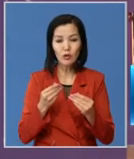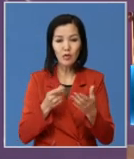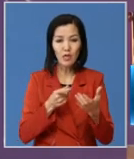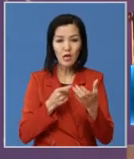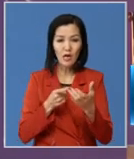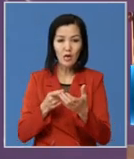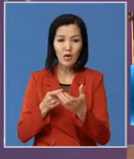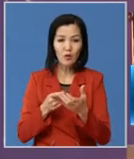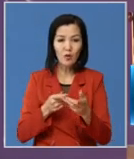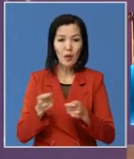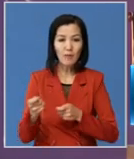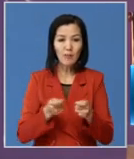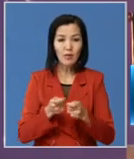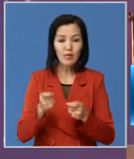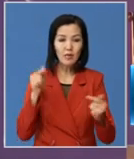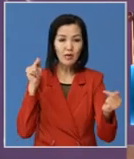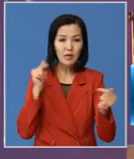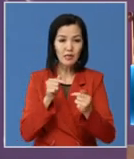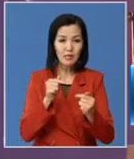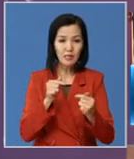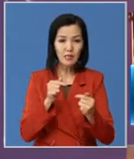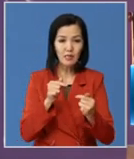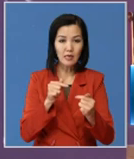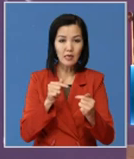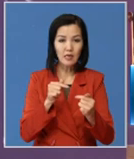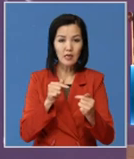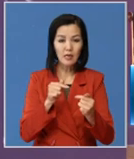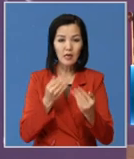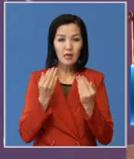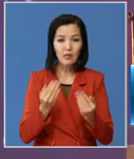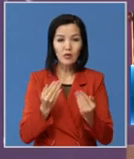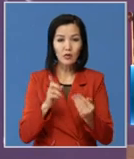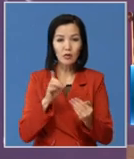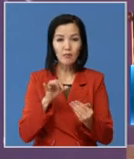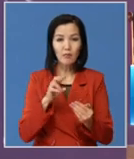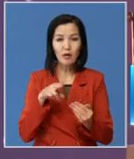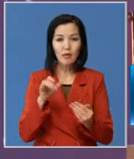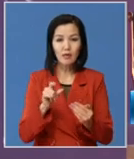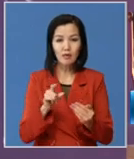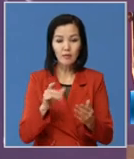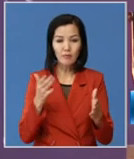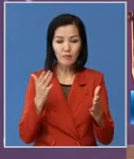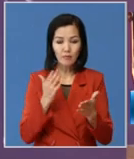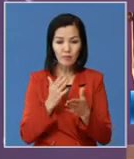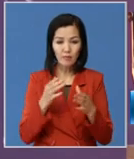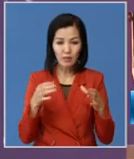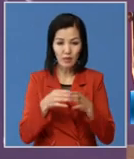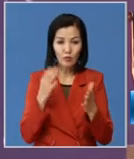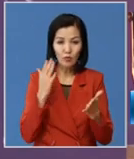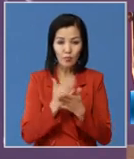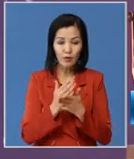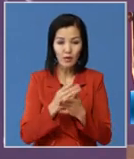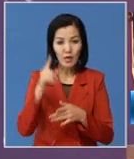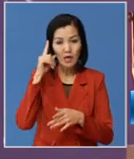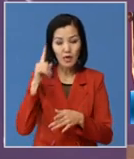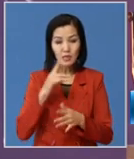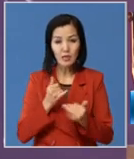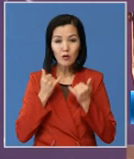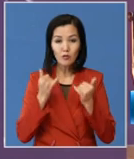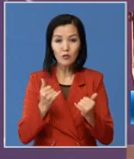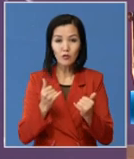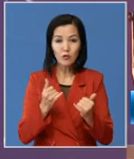жете меңгеру. Бизнес форумда сөз сөйлеген мамандар осылай дейді. Кез келген кәсіпкер алға қойған жоспарын сәтті жүзеге асырамын десе,